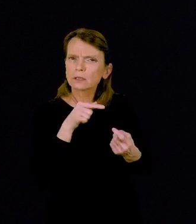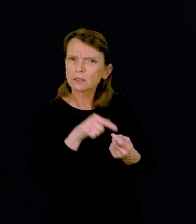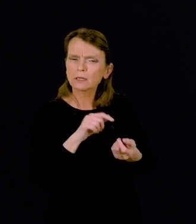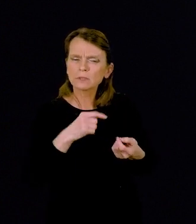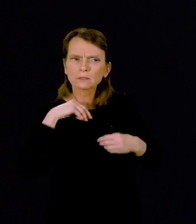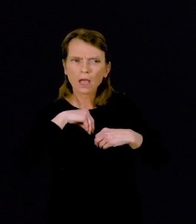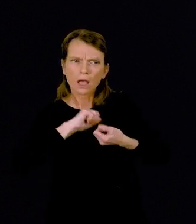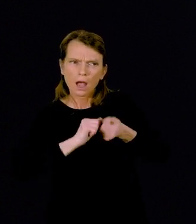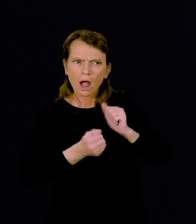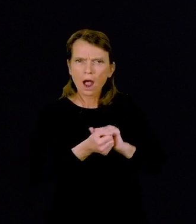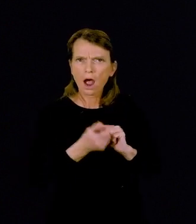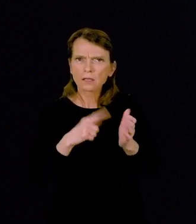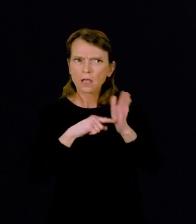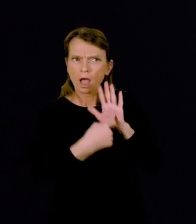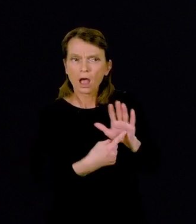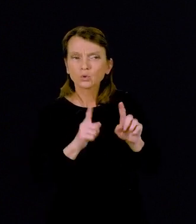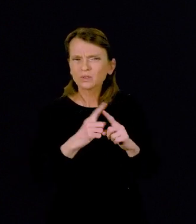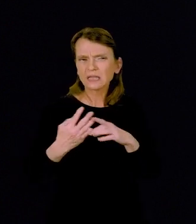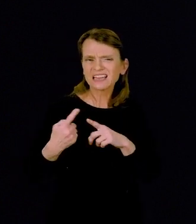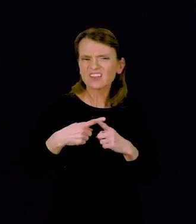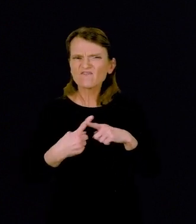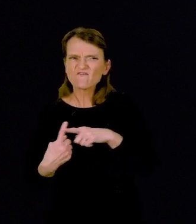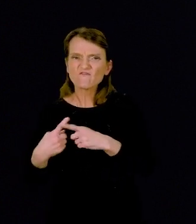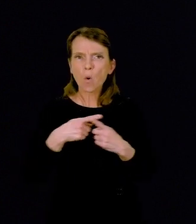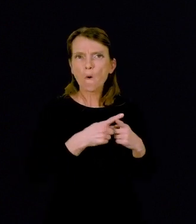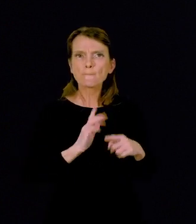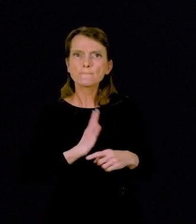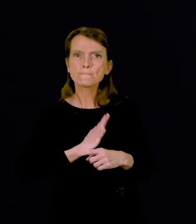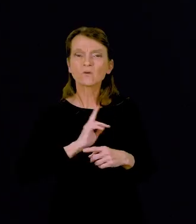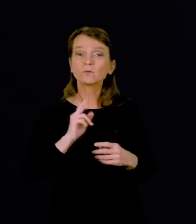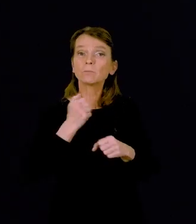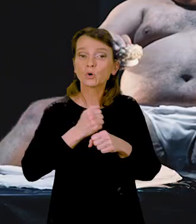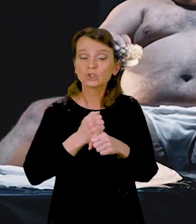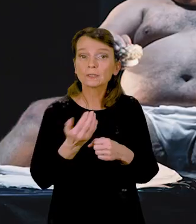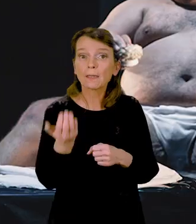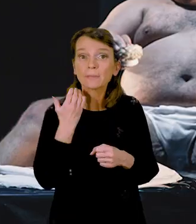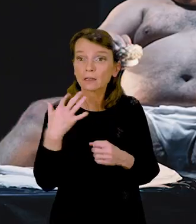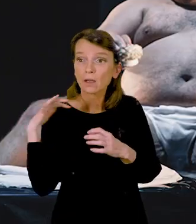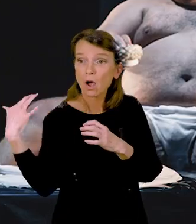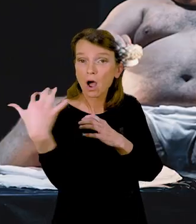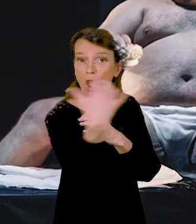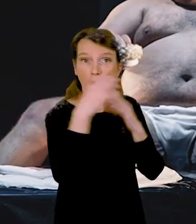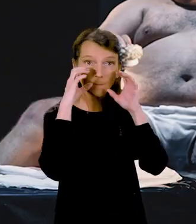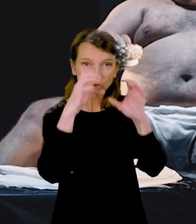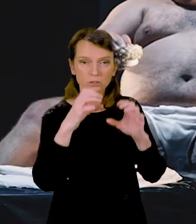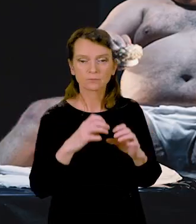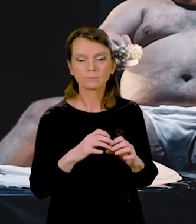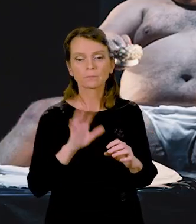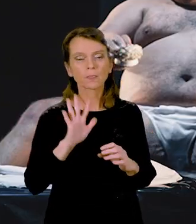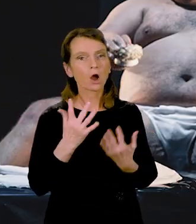spopada v prizoritev, tudi lastni dvom v početje pred občinstvom. Svojo